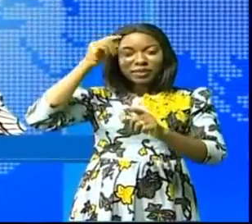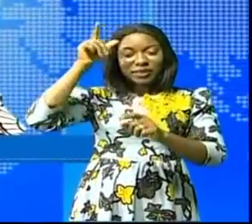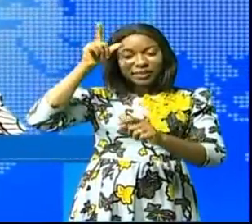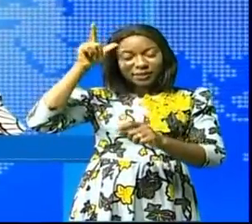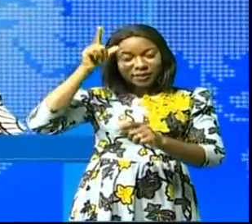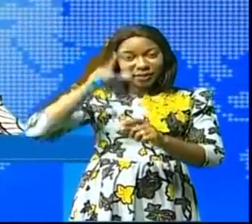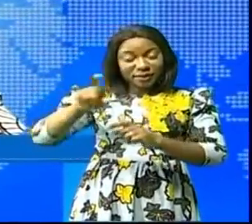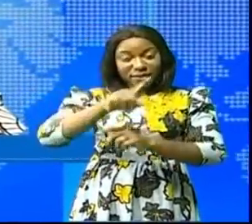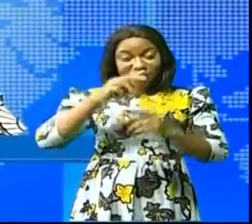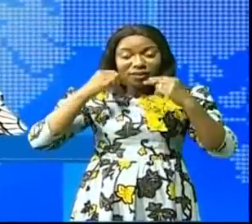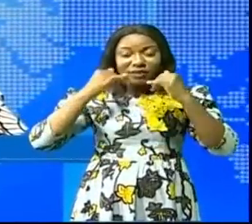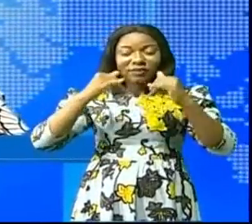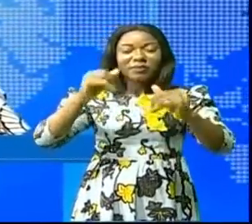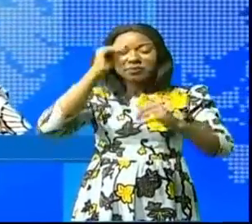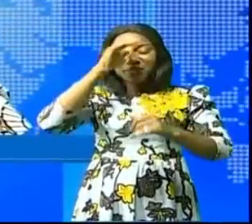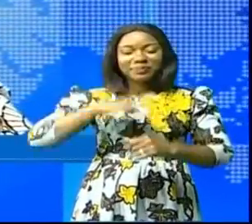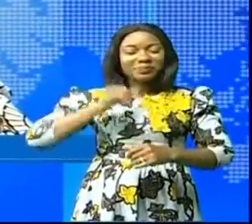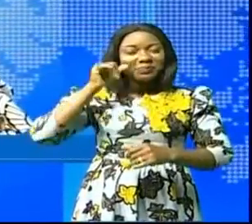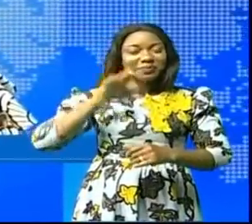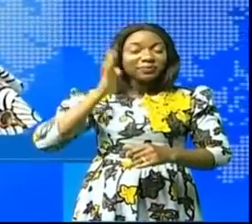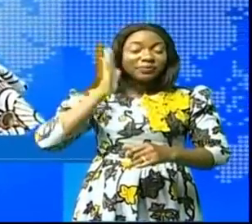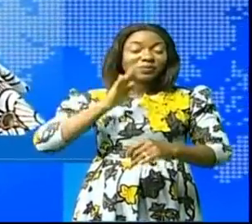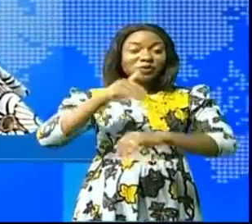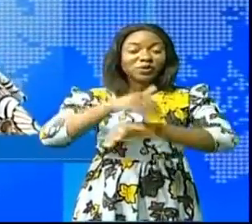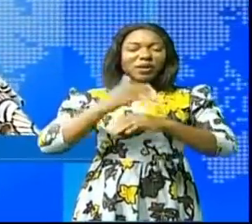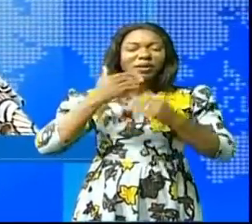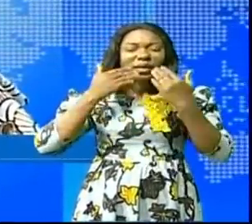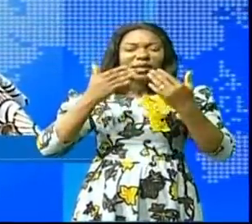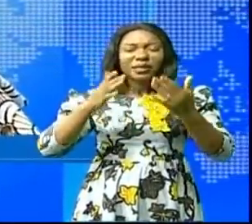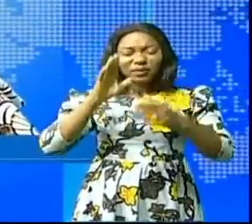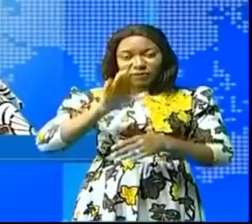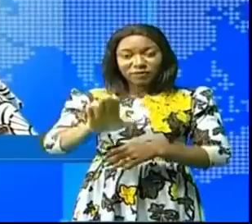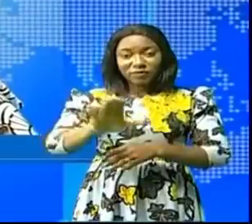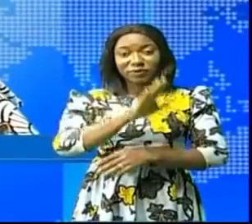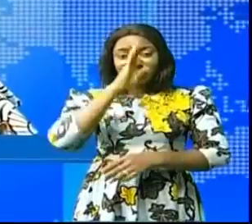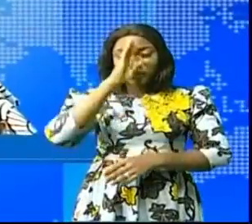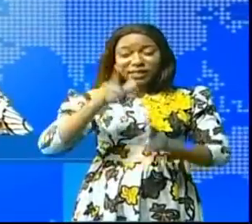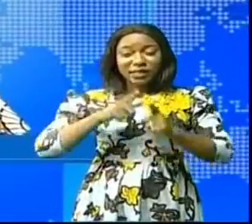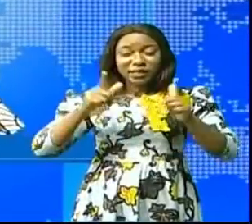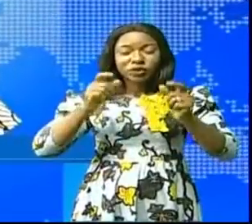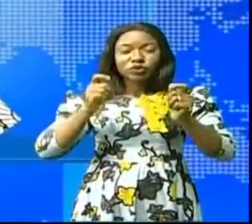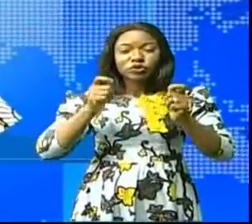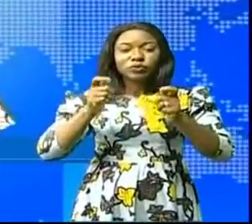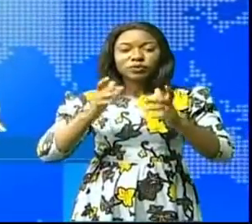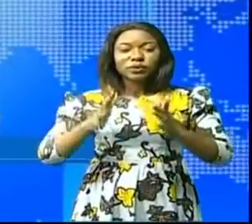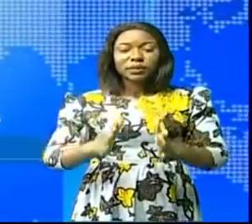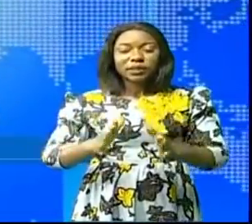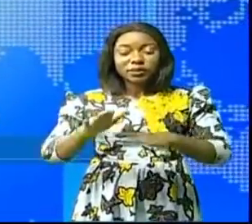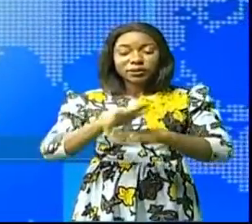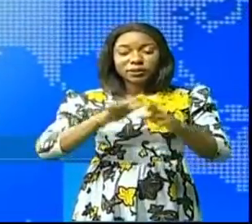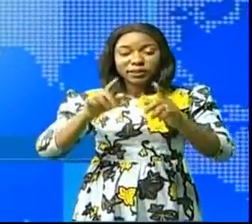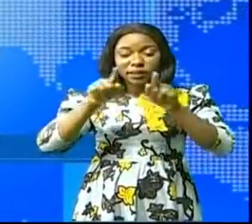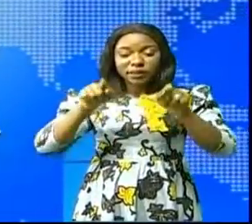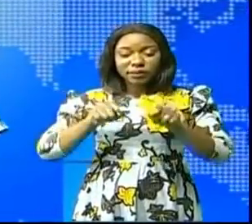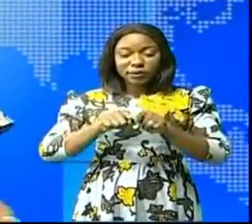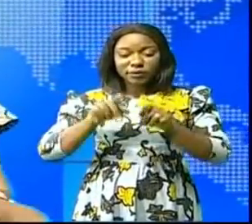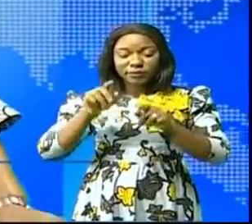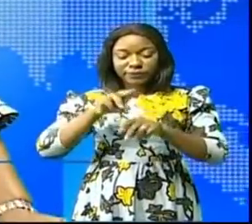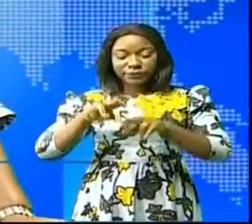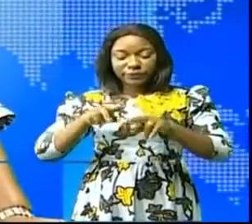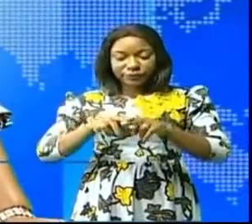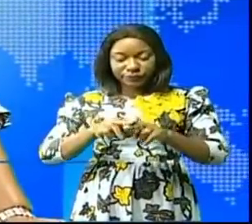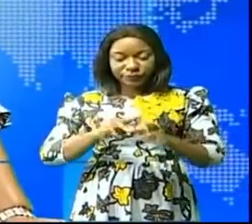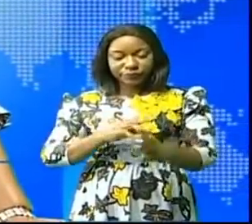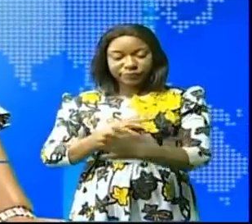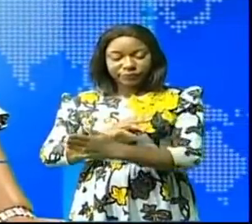vous informer. Mesdames et messieurs, bonsoir et merci de votre fidélité à cette grande édition d'information sur la chaîne nationale.